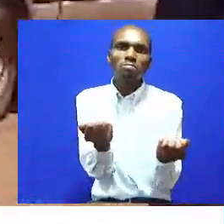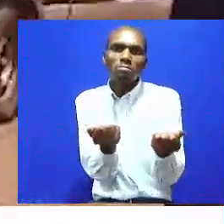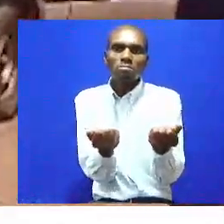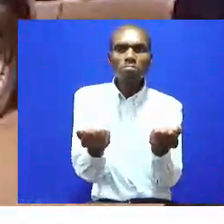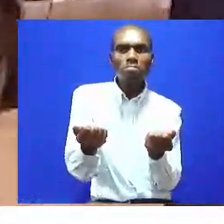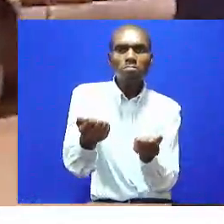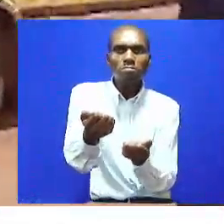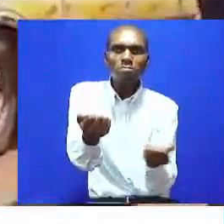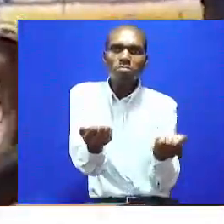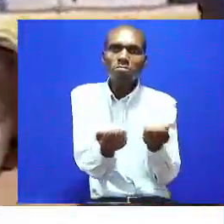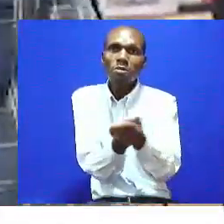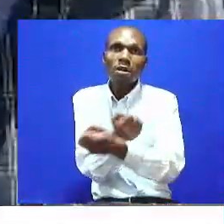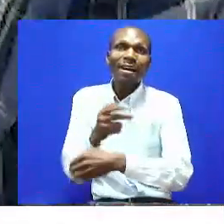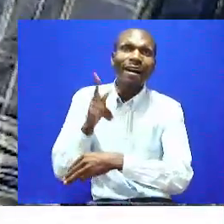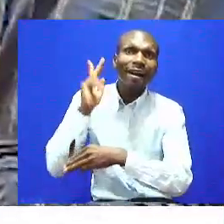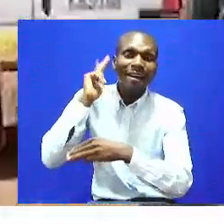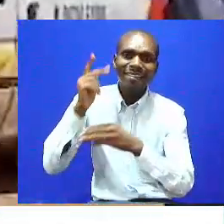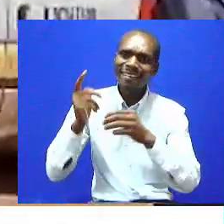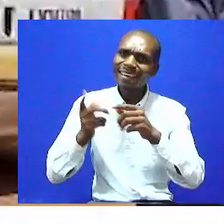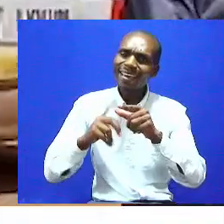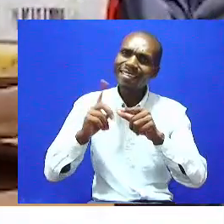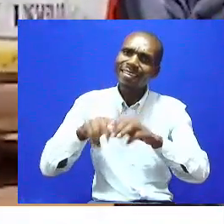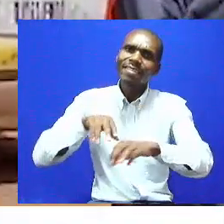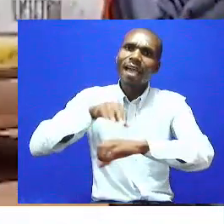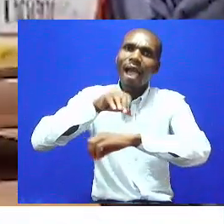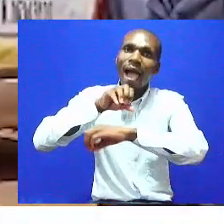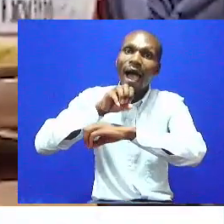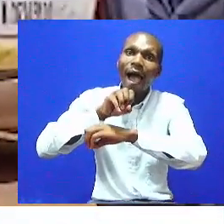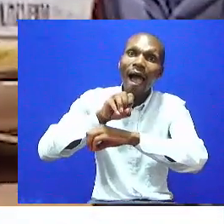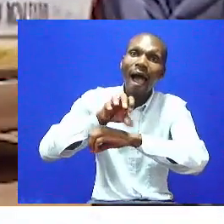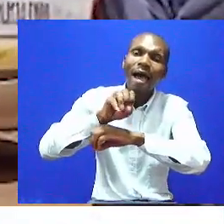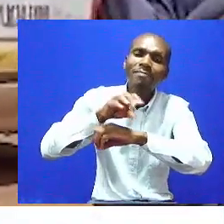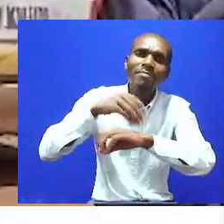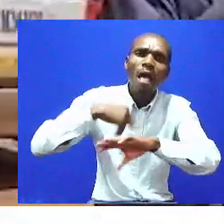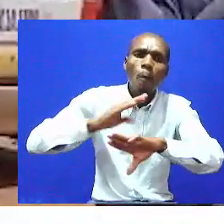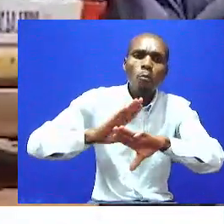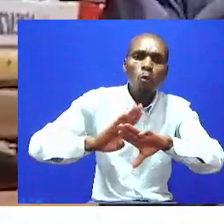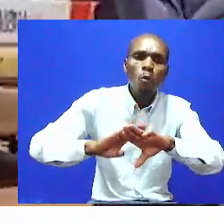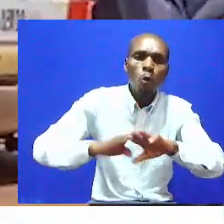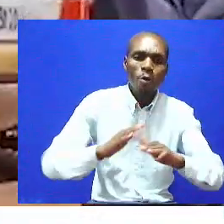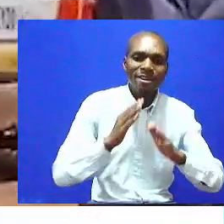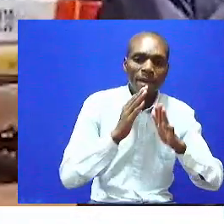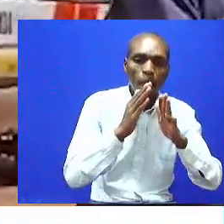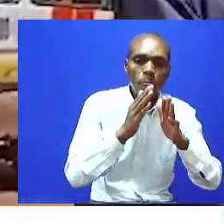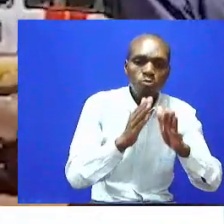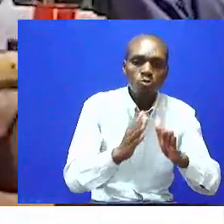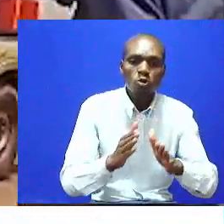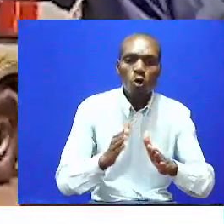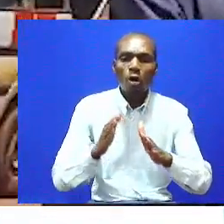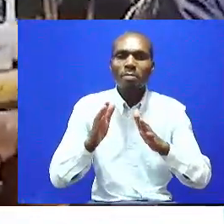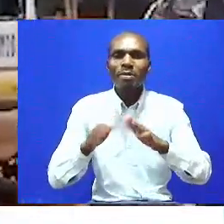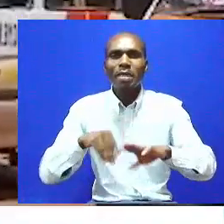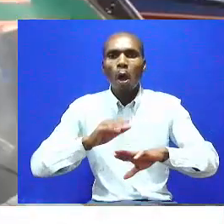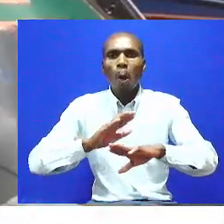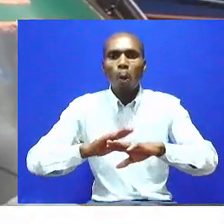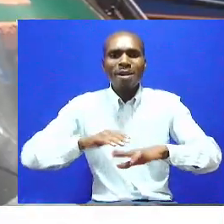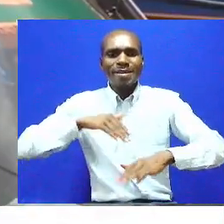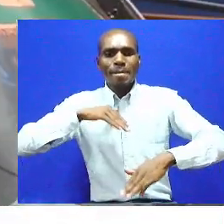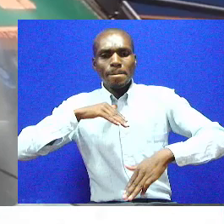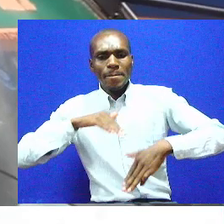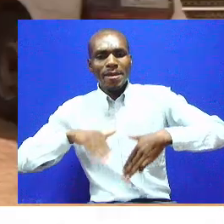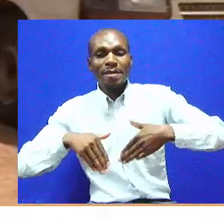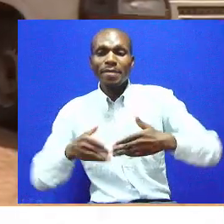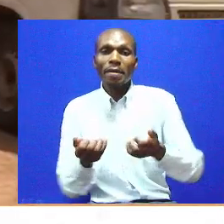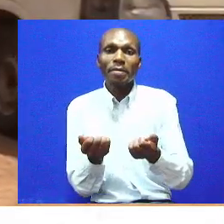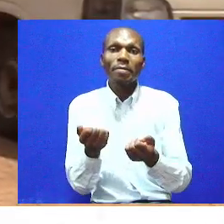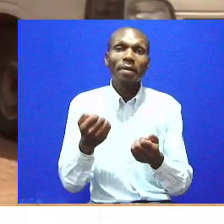songo niko bono. Banyarile bako ya rabuna niko babe kire mirobelio ya bene. Rejikwene kino obo sehera buweziteji inkore kanabule.